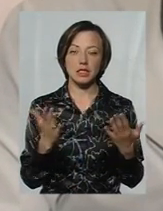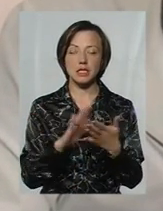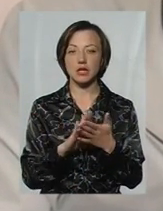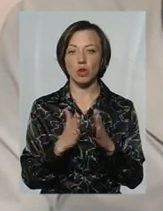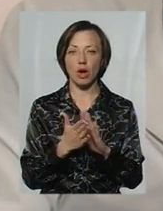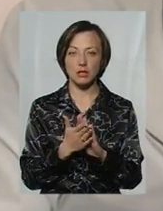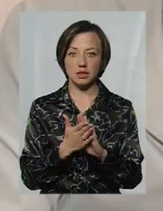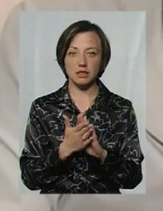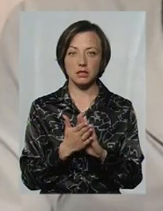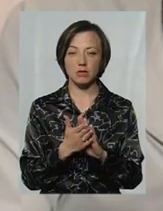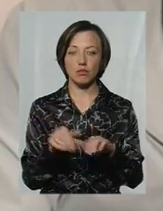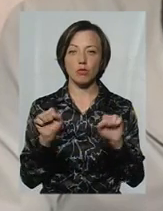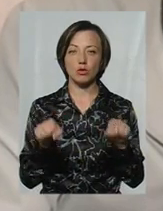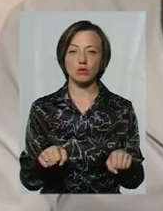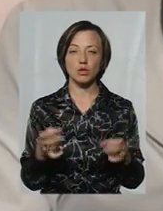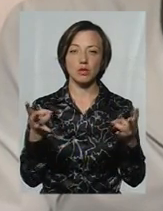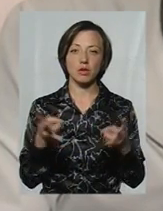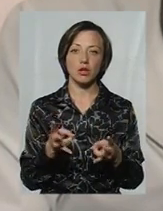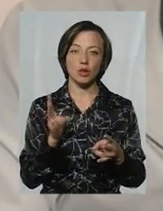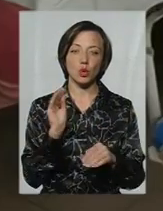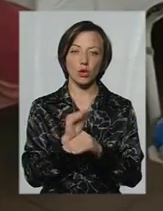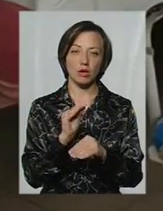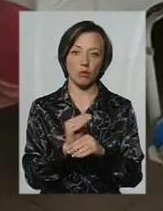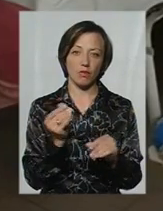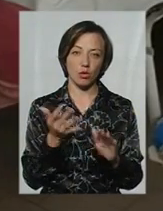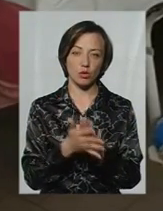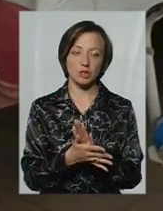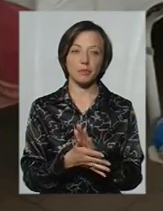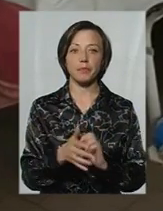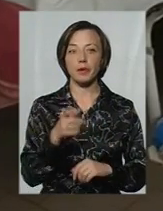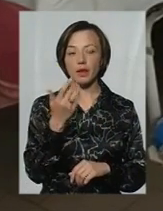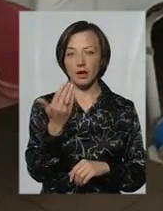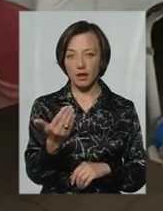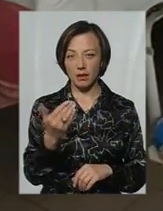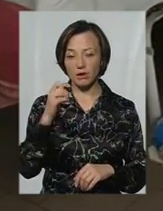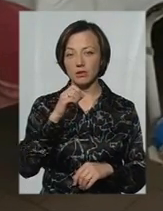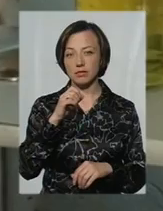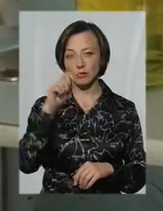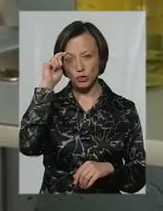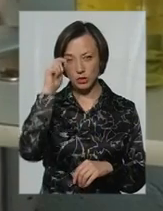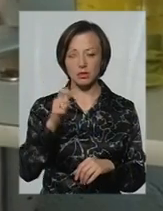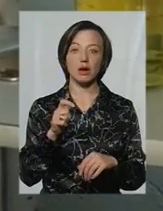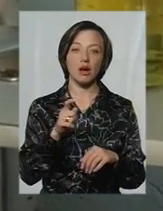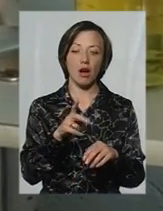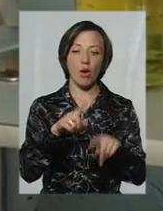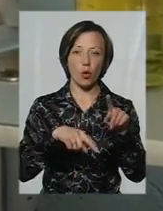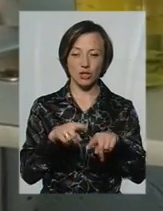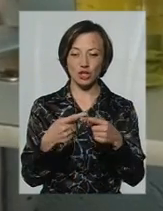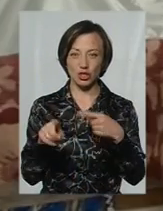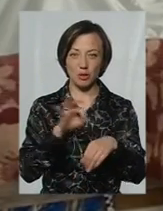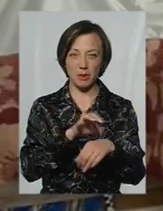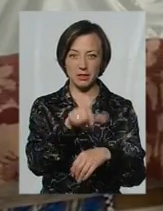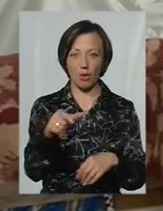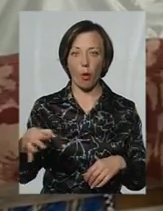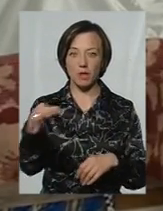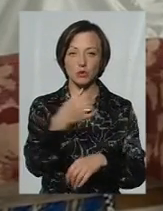ситуації, також які можуть бути потребувати додаткових коштів. Тим часом з Андрієм Поставником солідарні родичі інших пацієнтів обласної